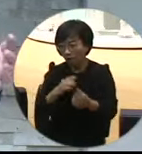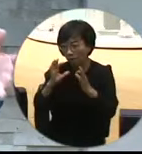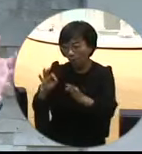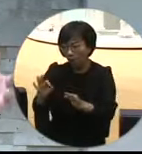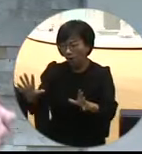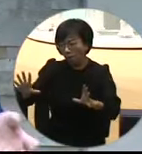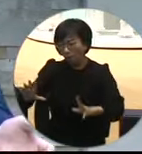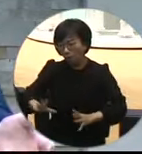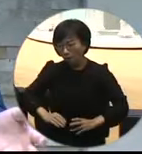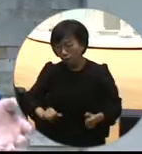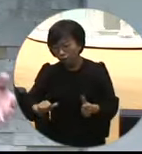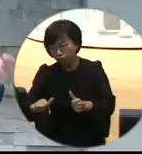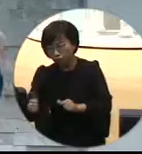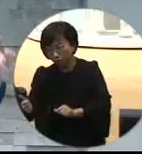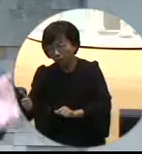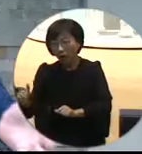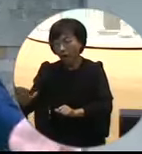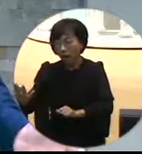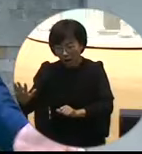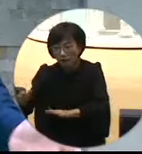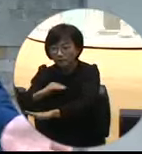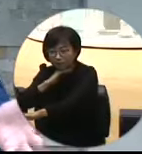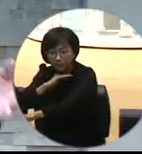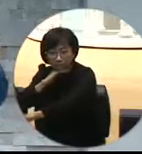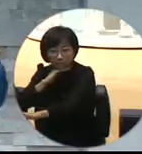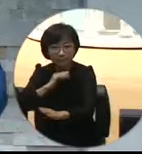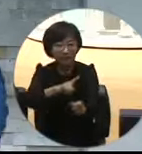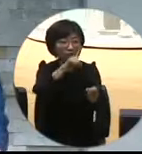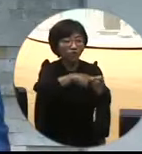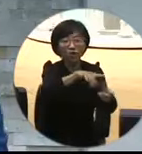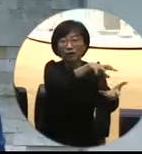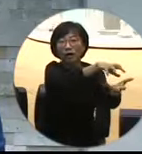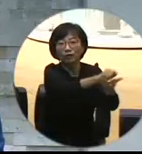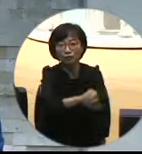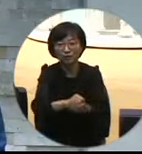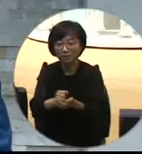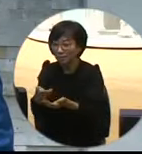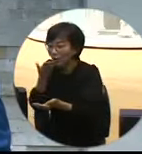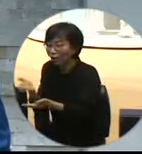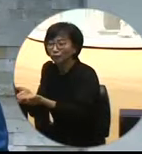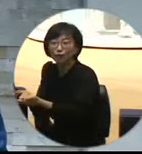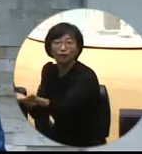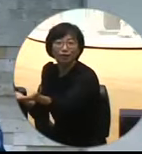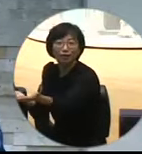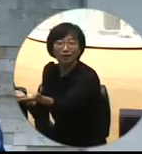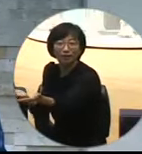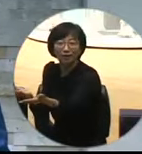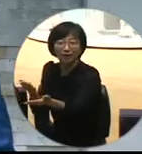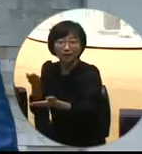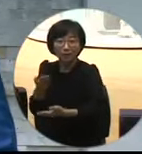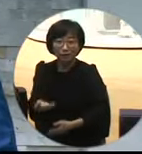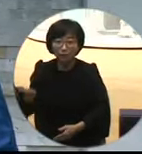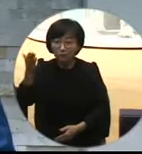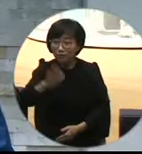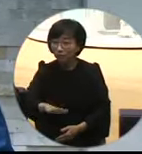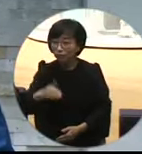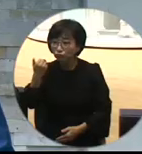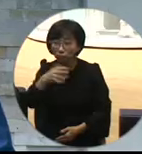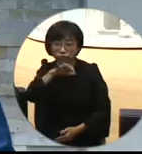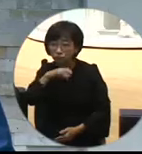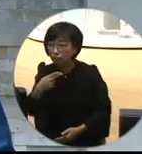어려움 당하니까 다 다윗에게 다 그 함께한 자들에게 다 주었는데 그 뒤에 아무 말 없었지